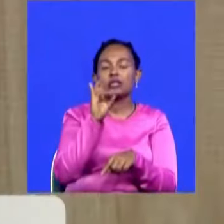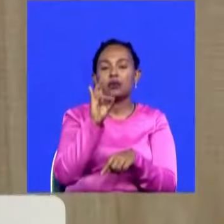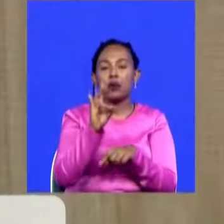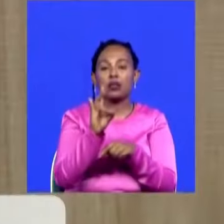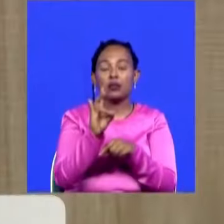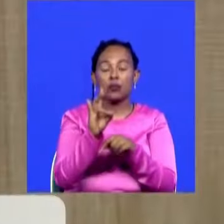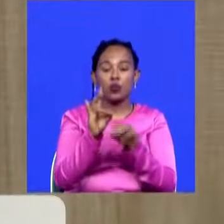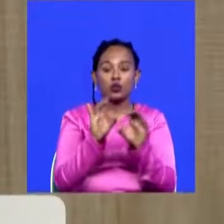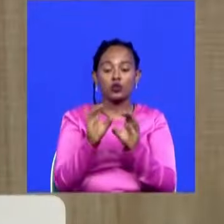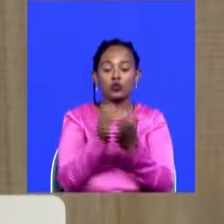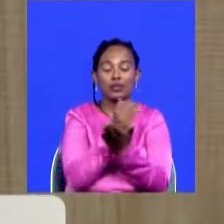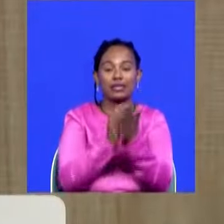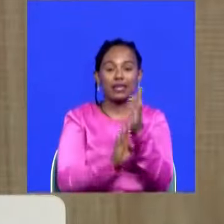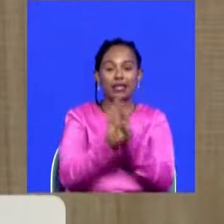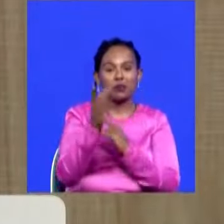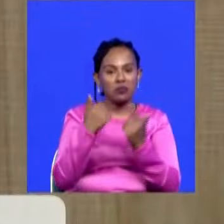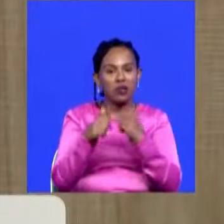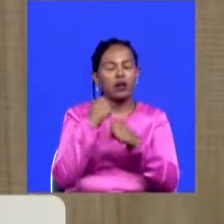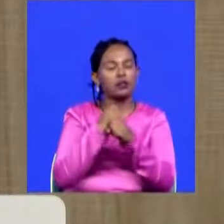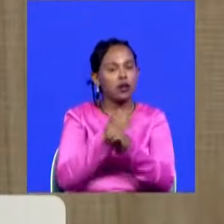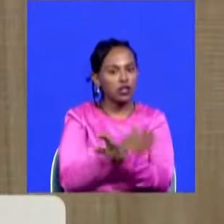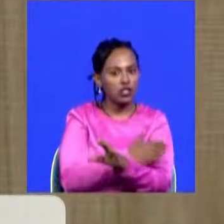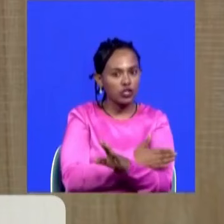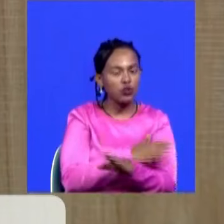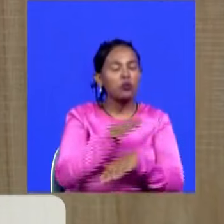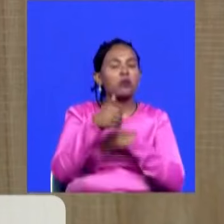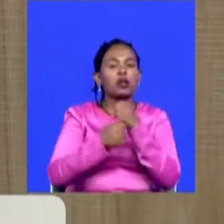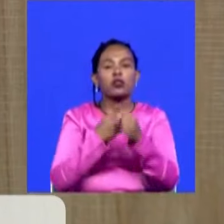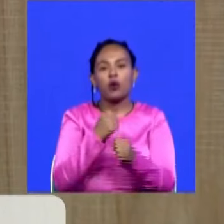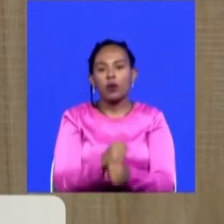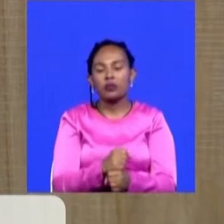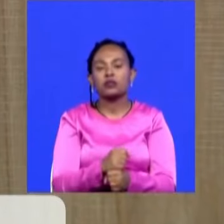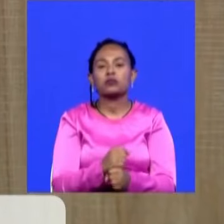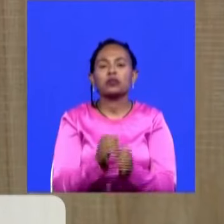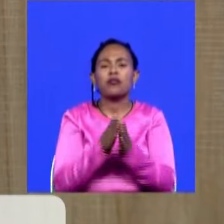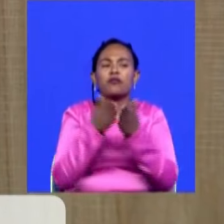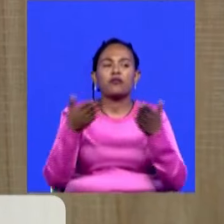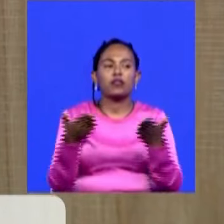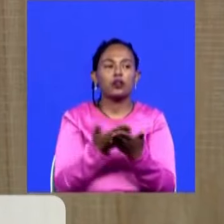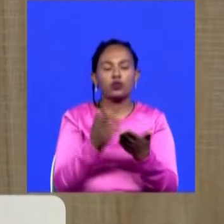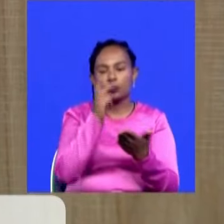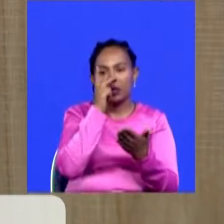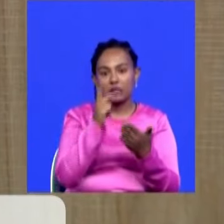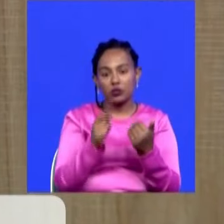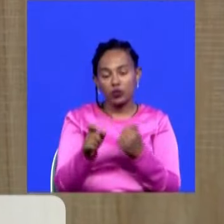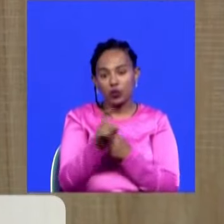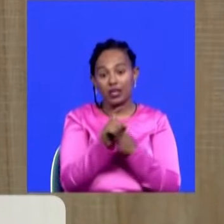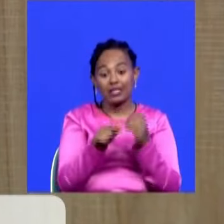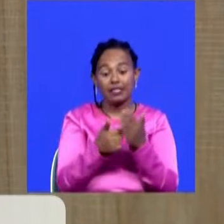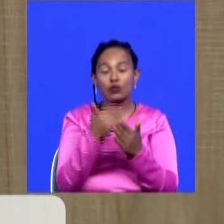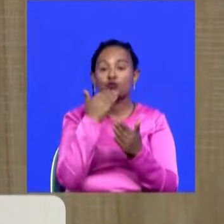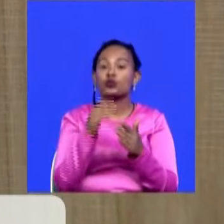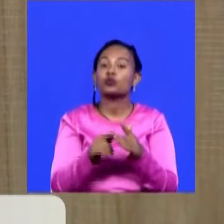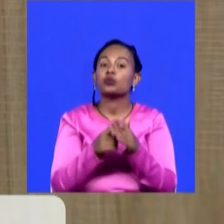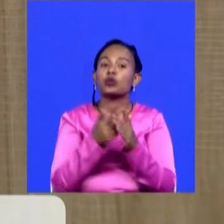ምርት እያደገ ከሄደ አሰራር ካሻሻላችሁ በሚቀጥለው ዓመትም ሰፊ ርቀት መሄድ ትችሉ ይሆናል እና ጥሩ ጅምር ነው